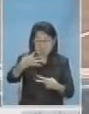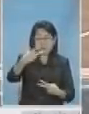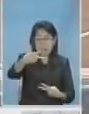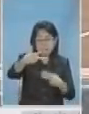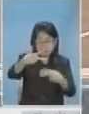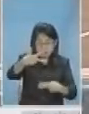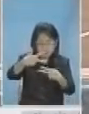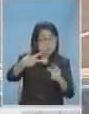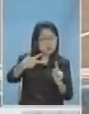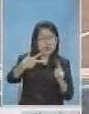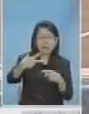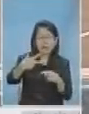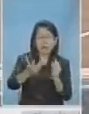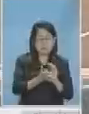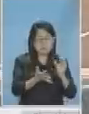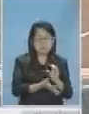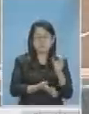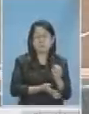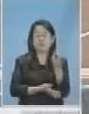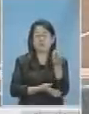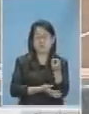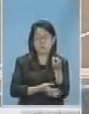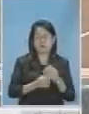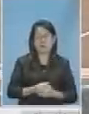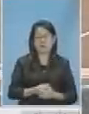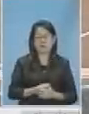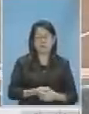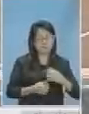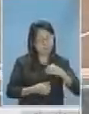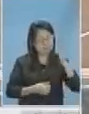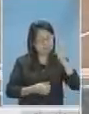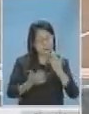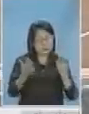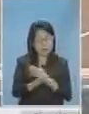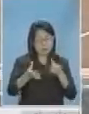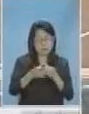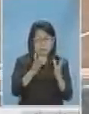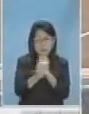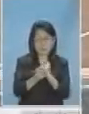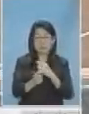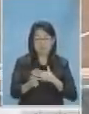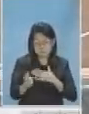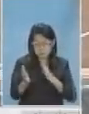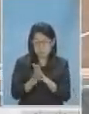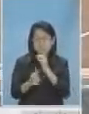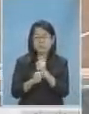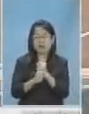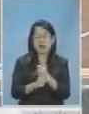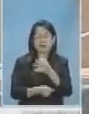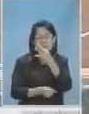ากนะครับผมขออนุญาตพูดแทนกลุ่มสังคมนะครับเพราะผมอยู่ในสายสังคมเนี่ยนะครับโดยวิชา